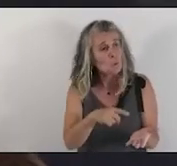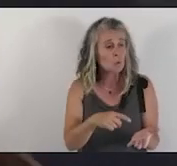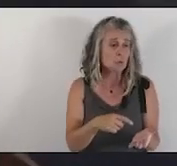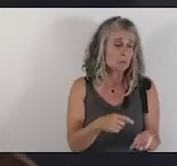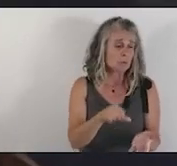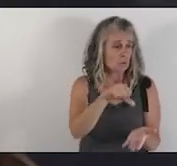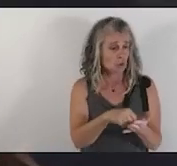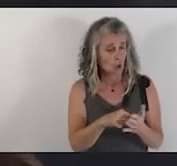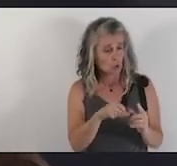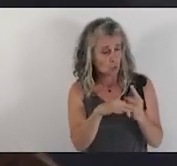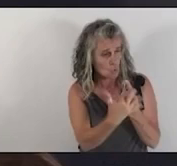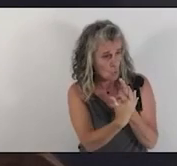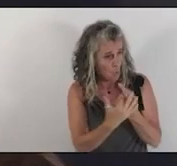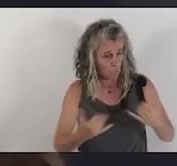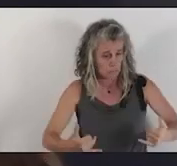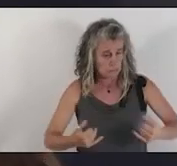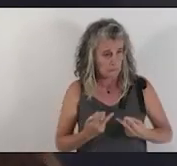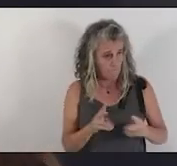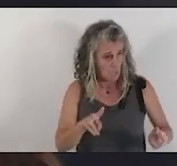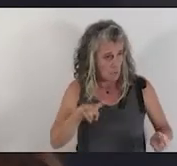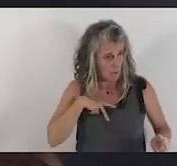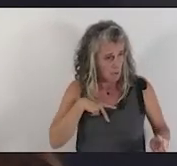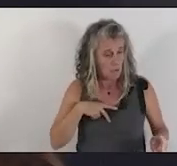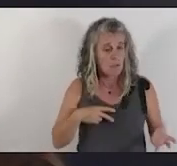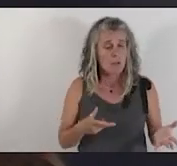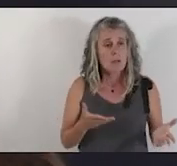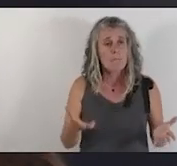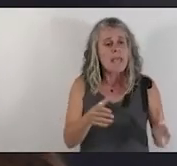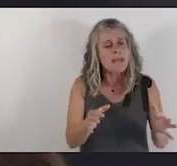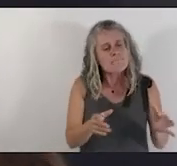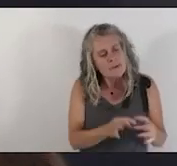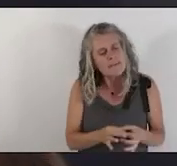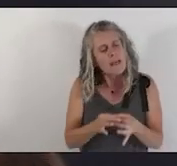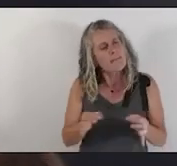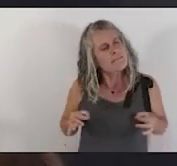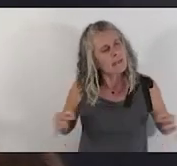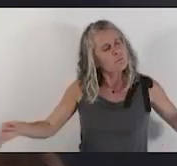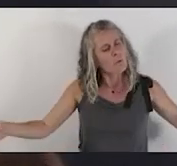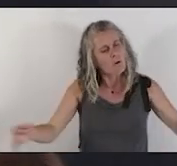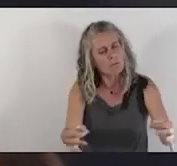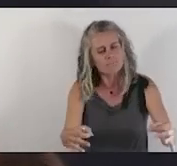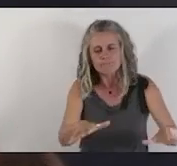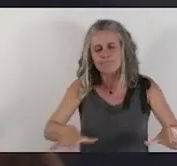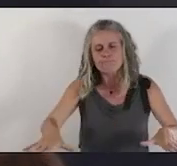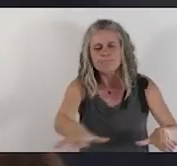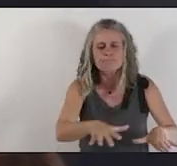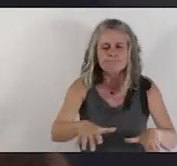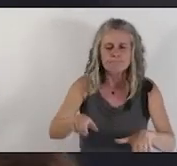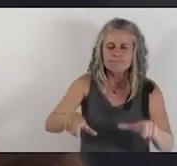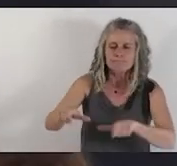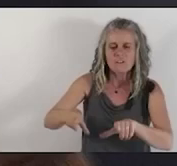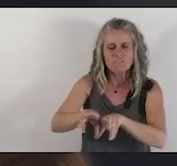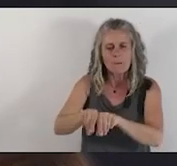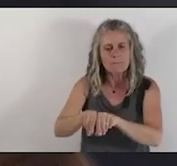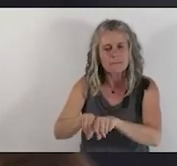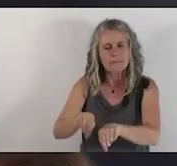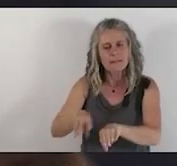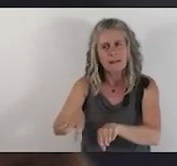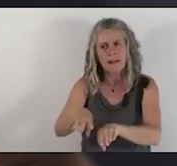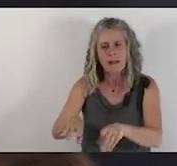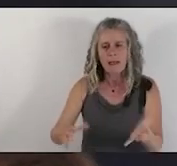cette fois-ci aux centres sociaux qui sont dans des territoires où les familles ne peuvent apporter qu'une